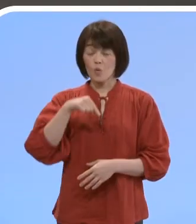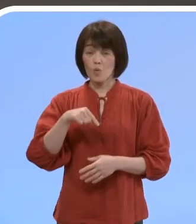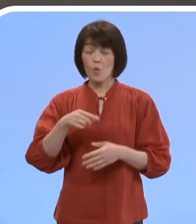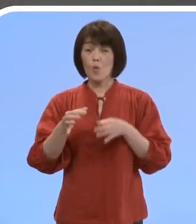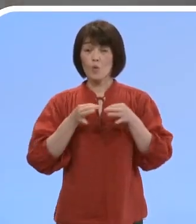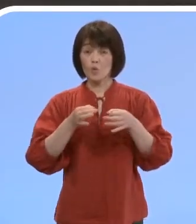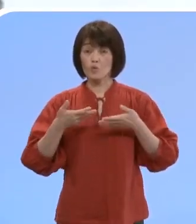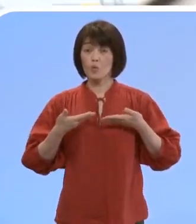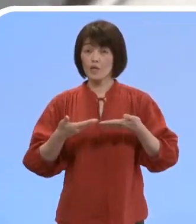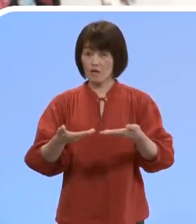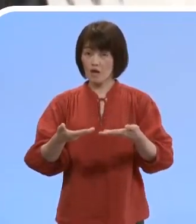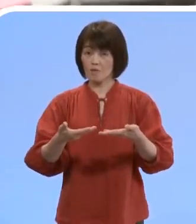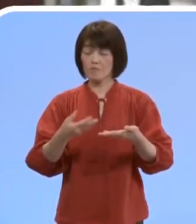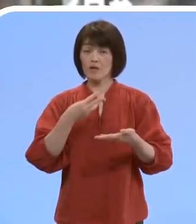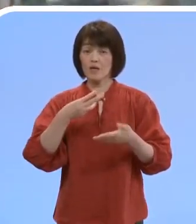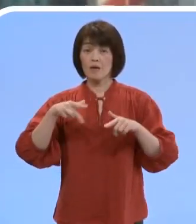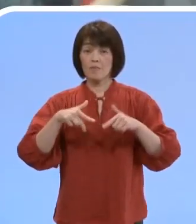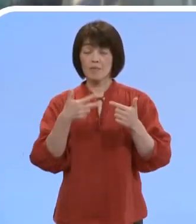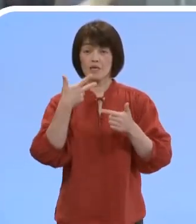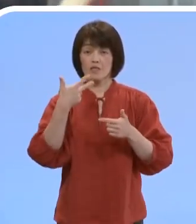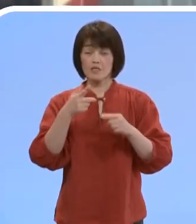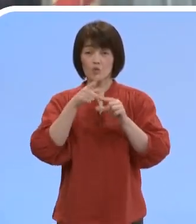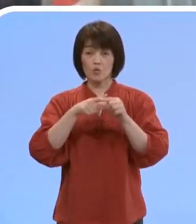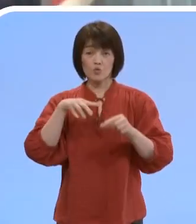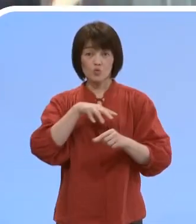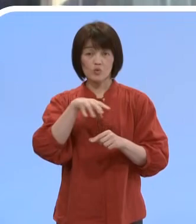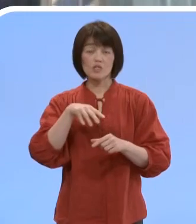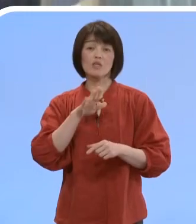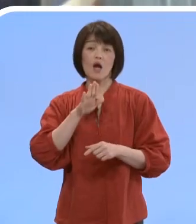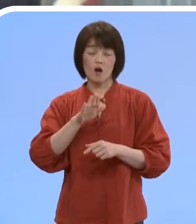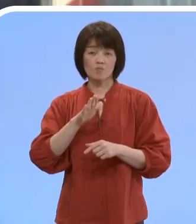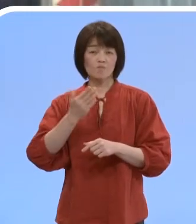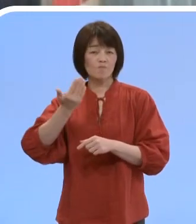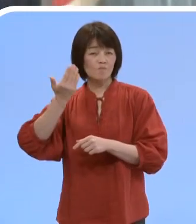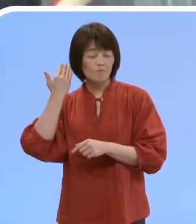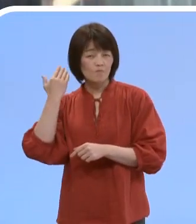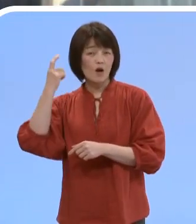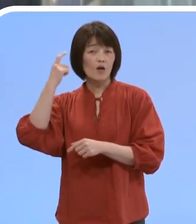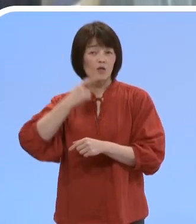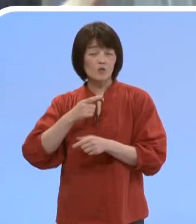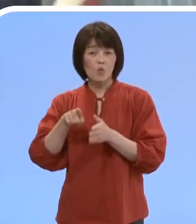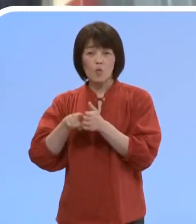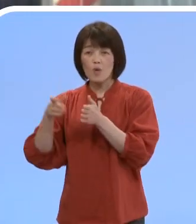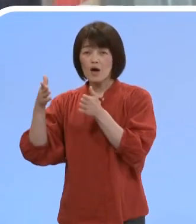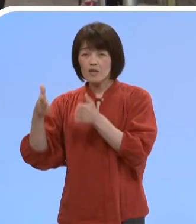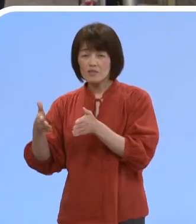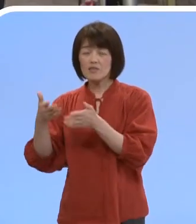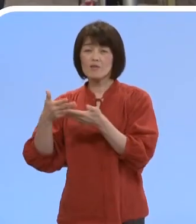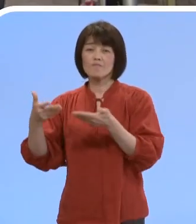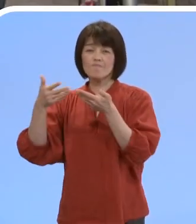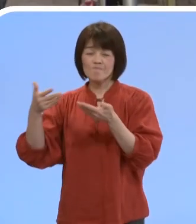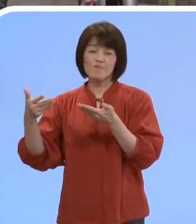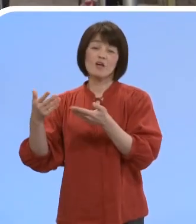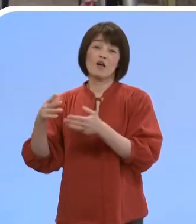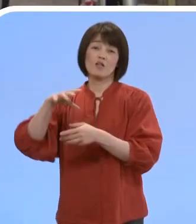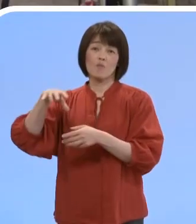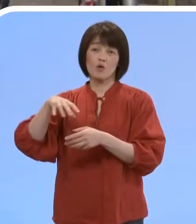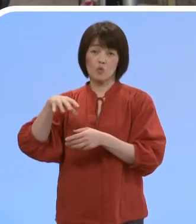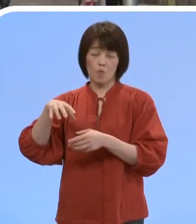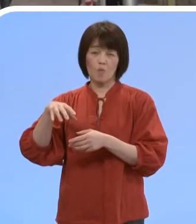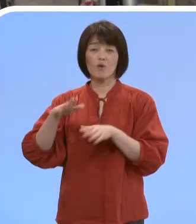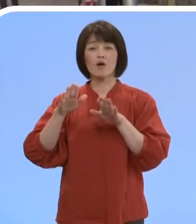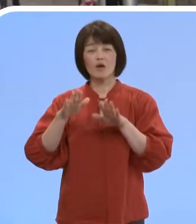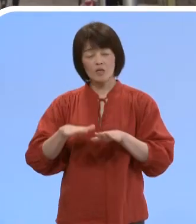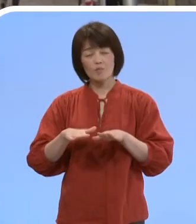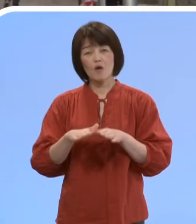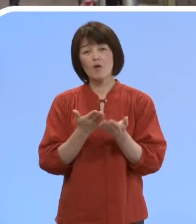なめら商店街は三木市の中心地にあって、昭和初期に最も栄えた商店街。